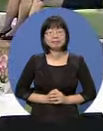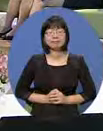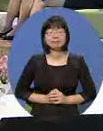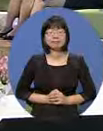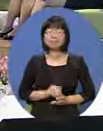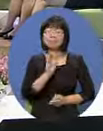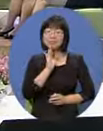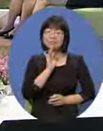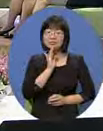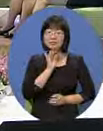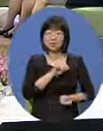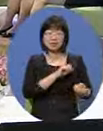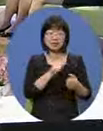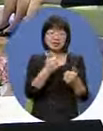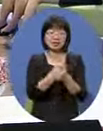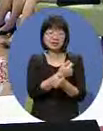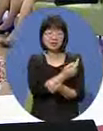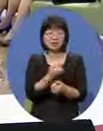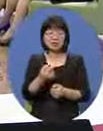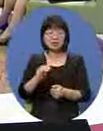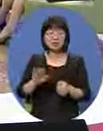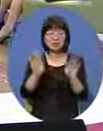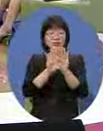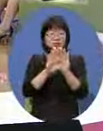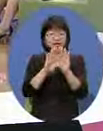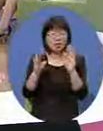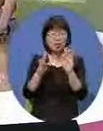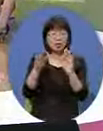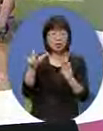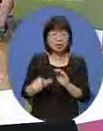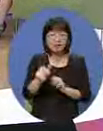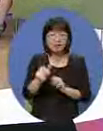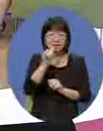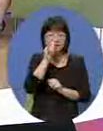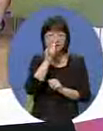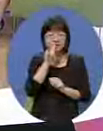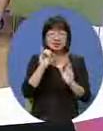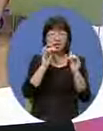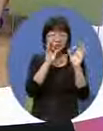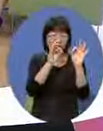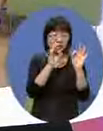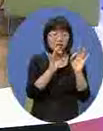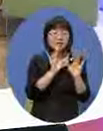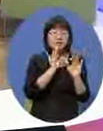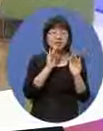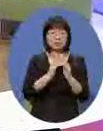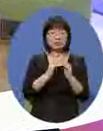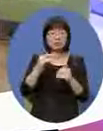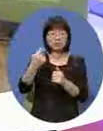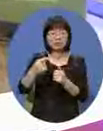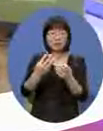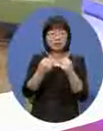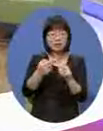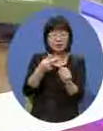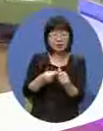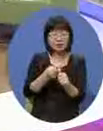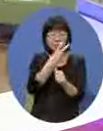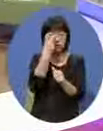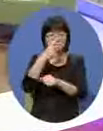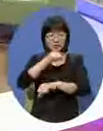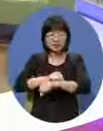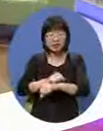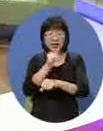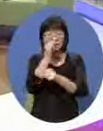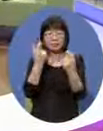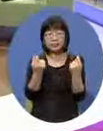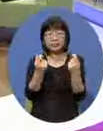아니 그래도 택배 아저씨가 왔는데 그냥 문 안 열어준 아이 같은 경우에는 굉장히 집에서 교육도 많이 시키셨고 아주 똘똘하게 잘 해낸